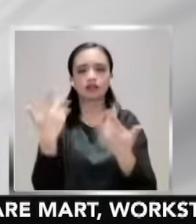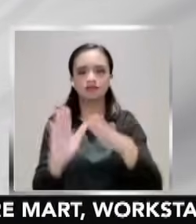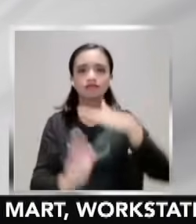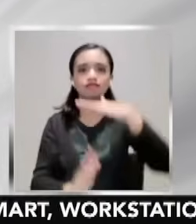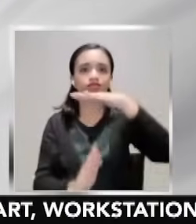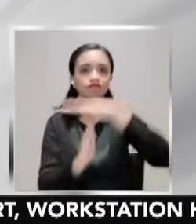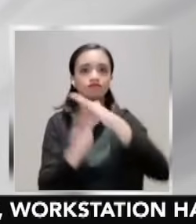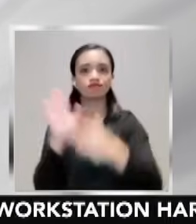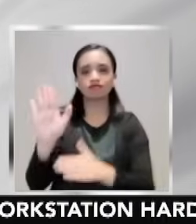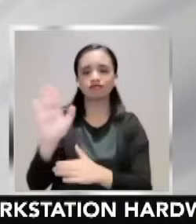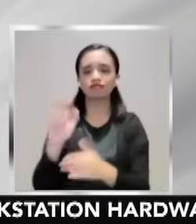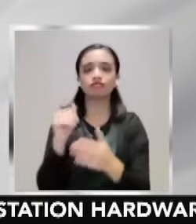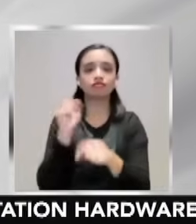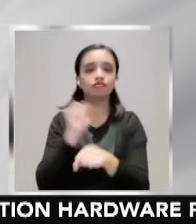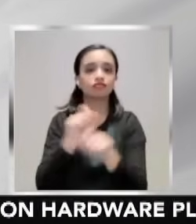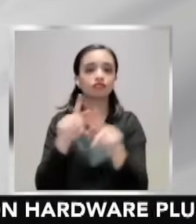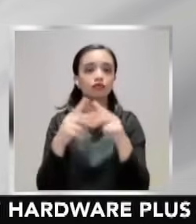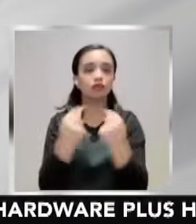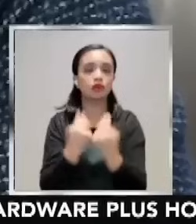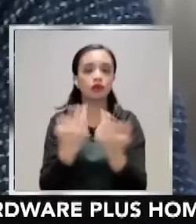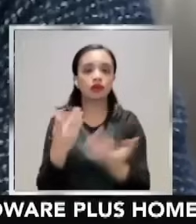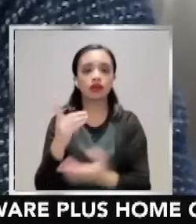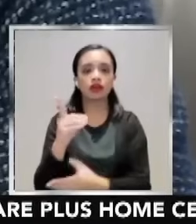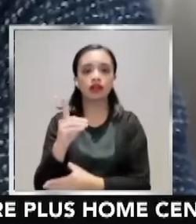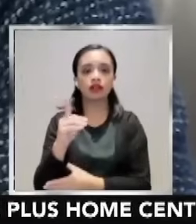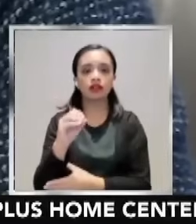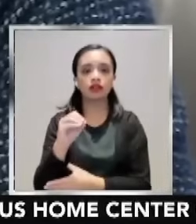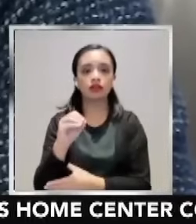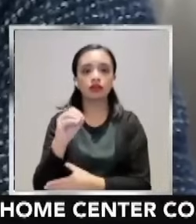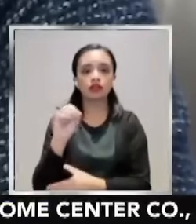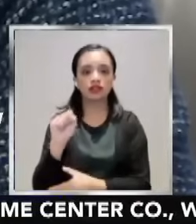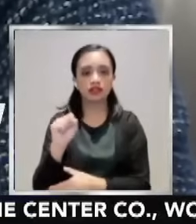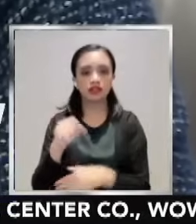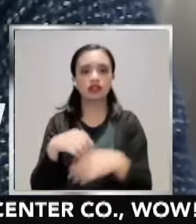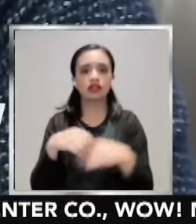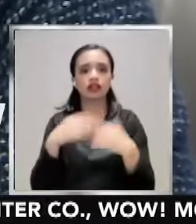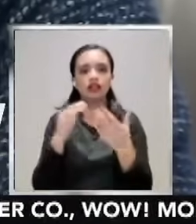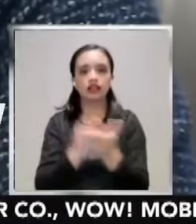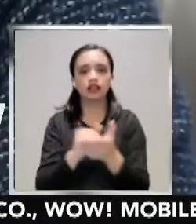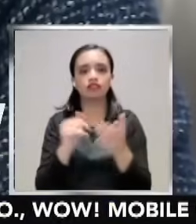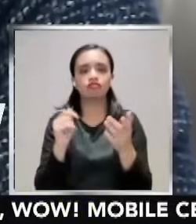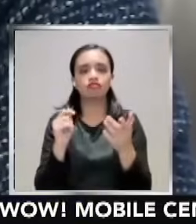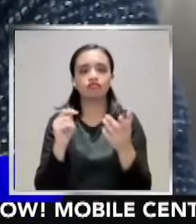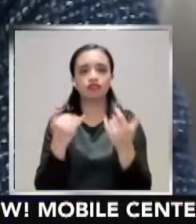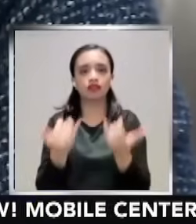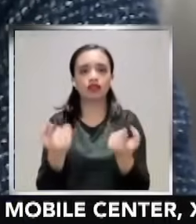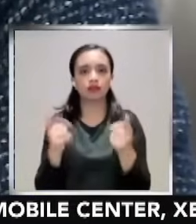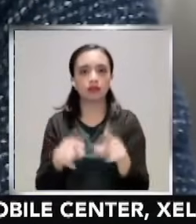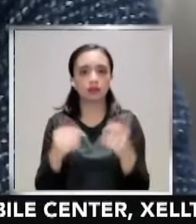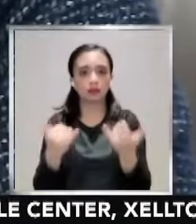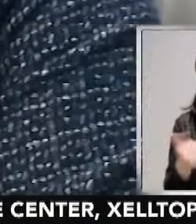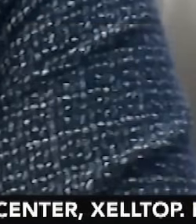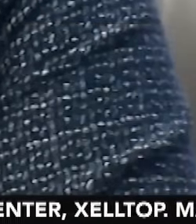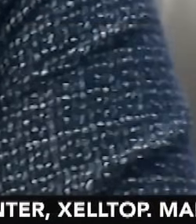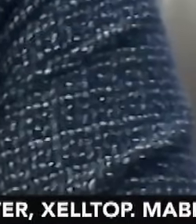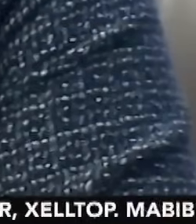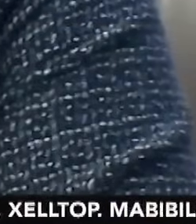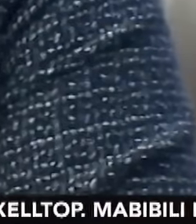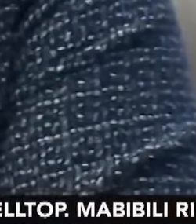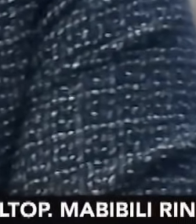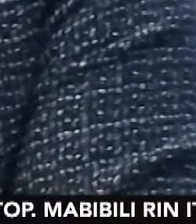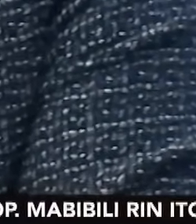dof at agad itong epektibo sabi ni Magno kinararangal niyang nagsilbi siya sa gobyerno